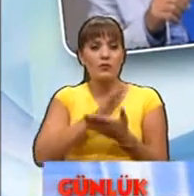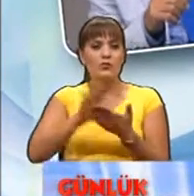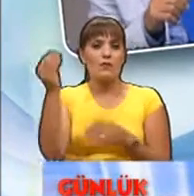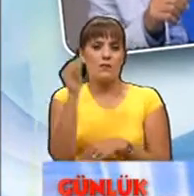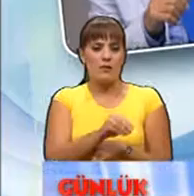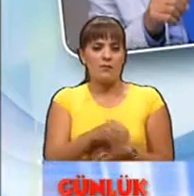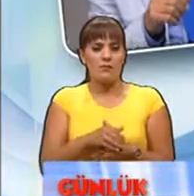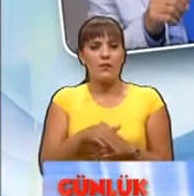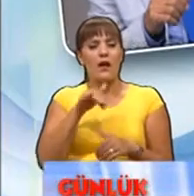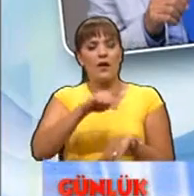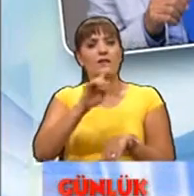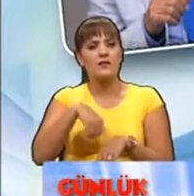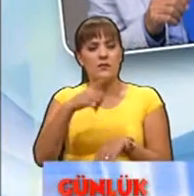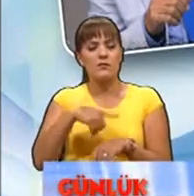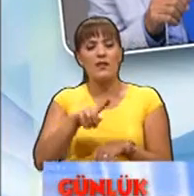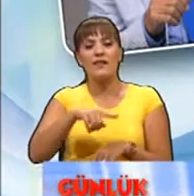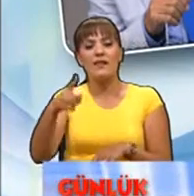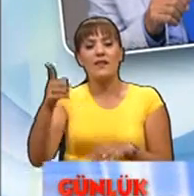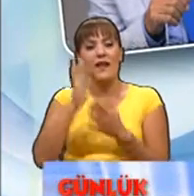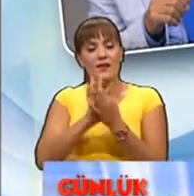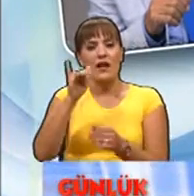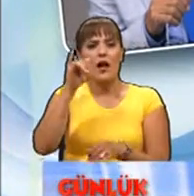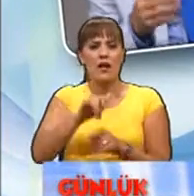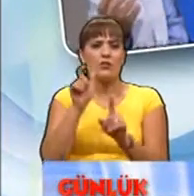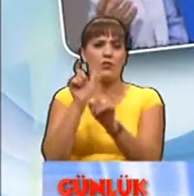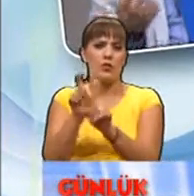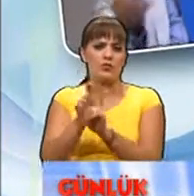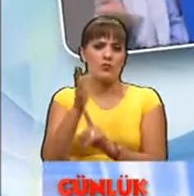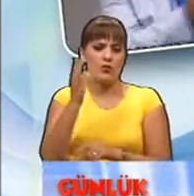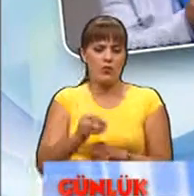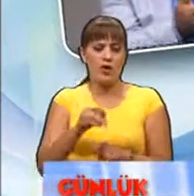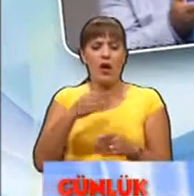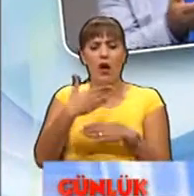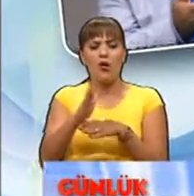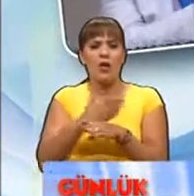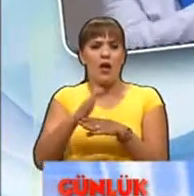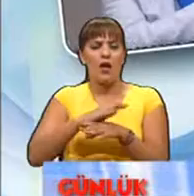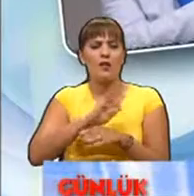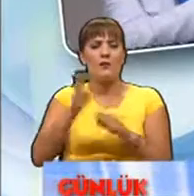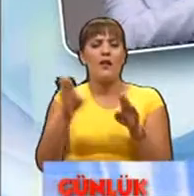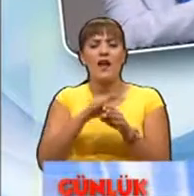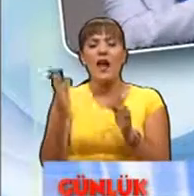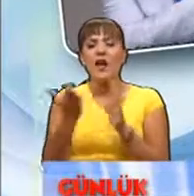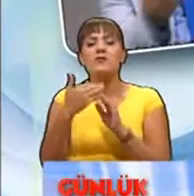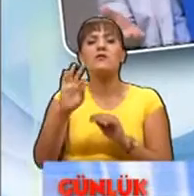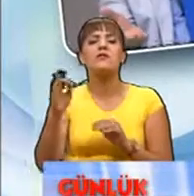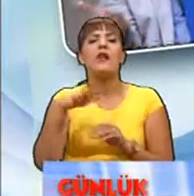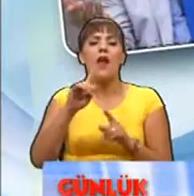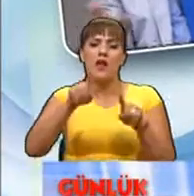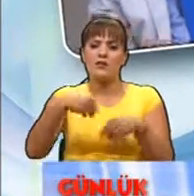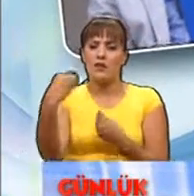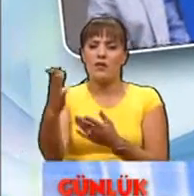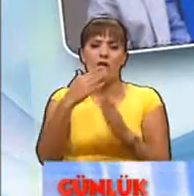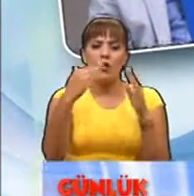düzenleme getirmiştir. Aynı zamanda da diğer zümrelerin de hakları da korunmuştur. Korunmuş. Onlara da diyor karşılıksız ki al zümreleri de senin tabii olsun. Tabii. Arsa senin